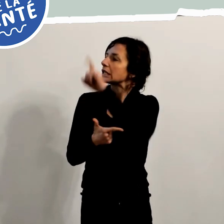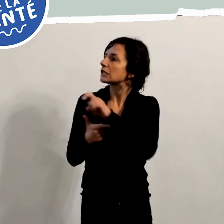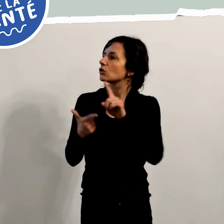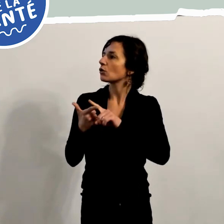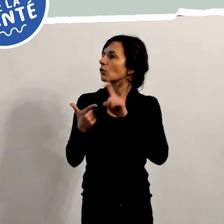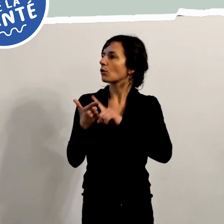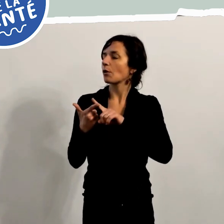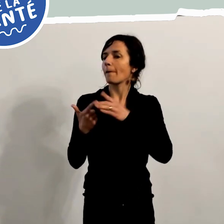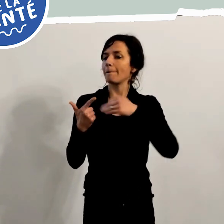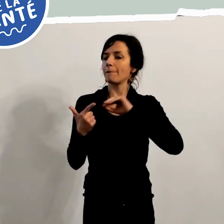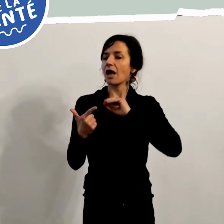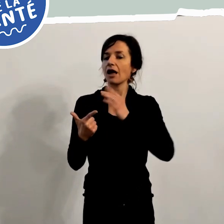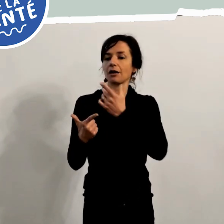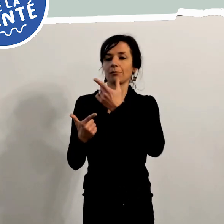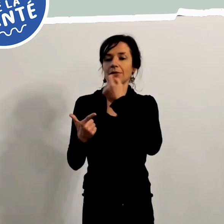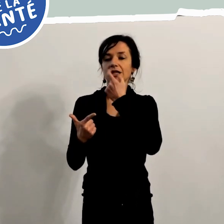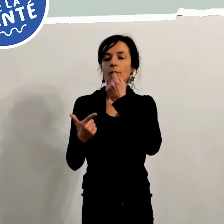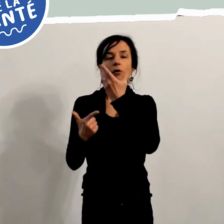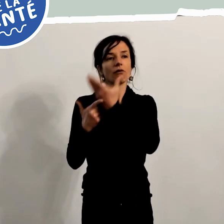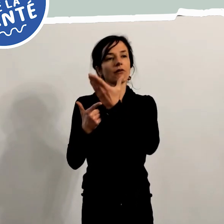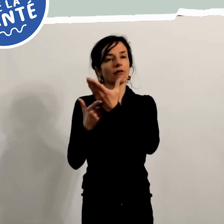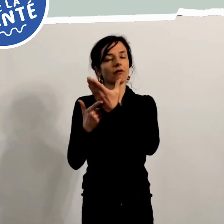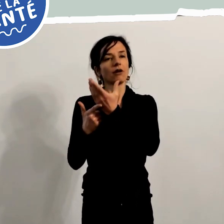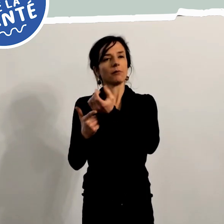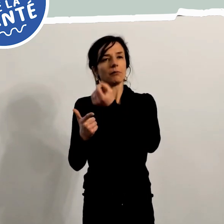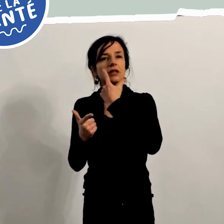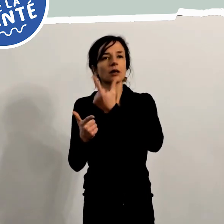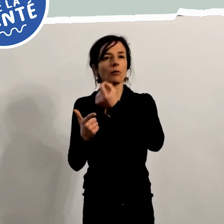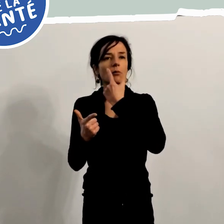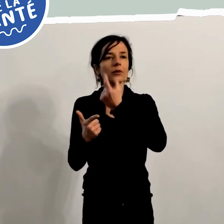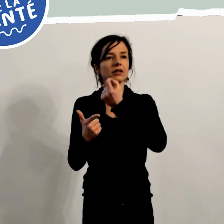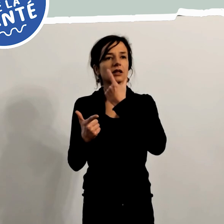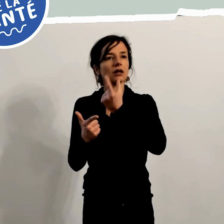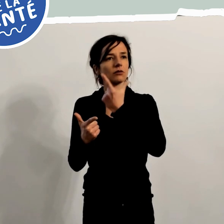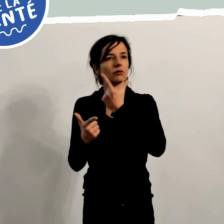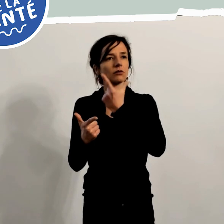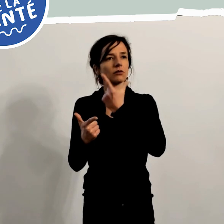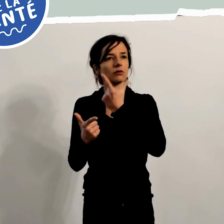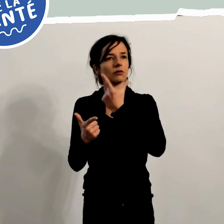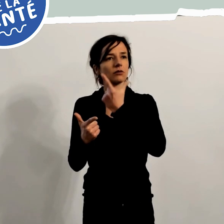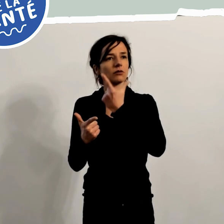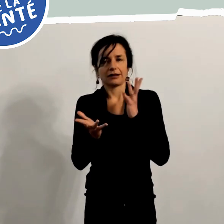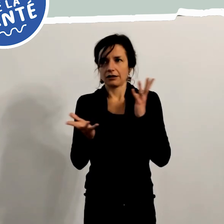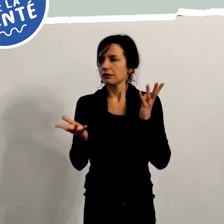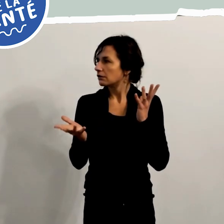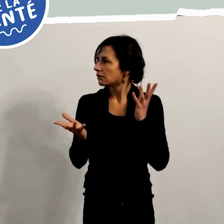les perturbateurs, se pose aussi la question totalement inconnue